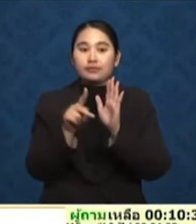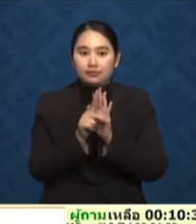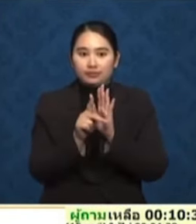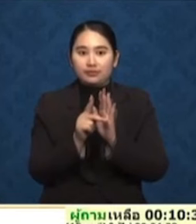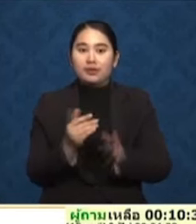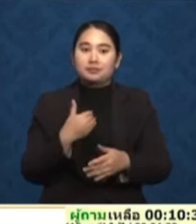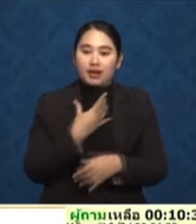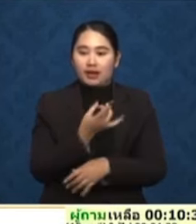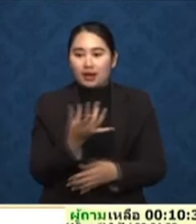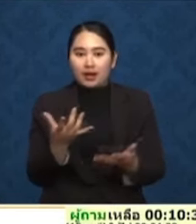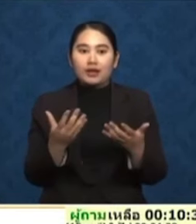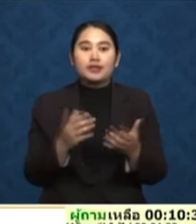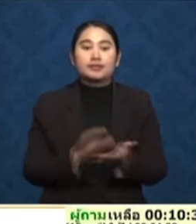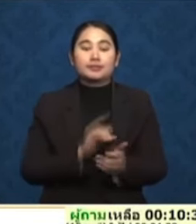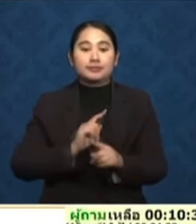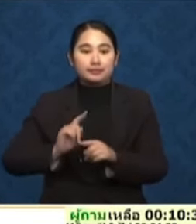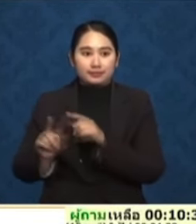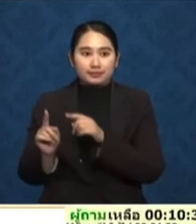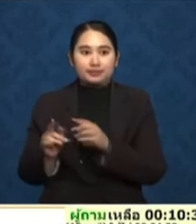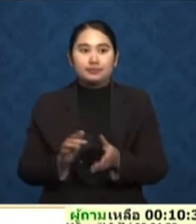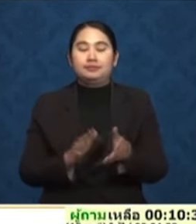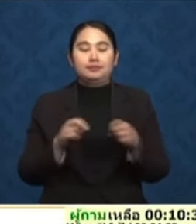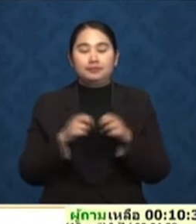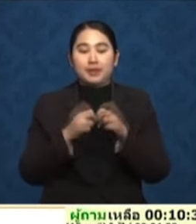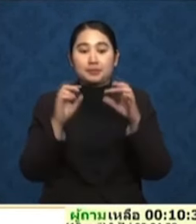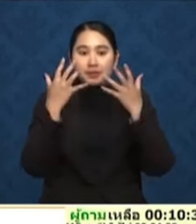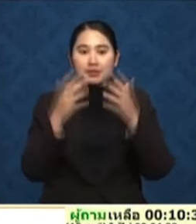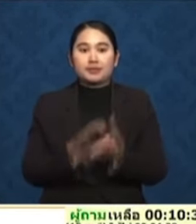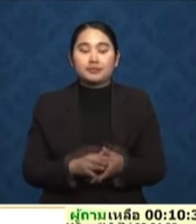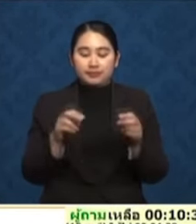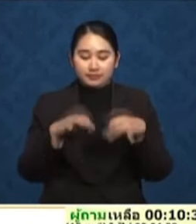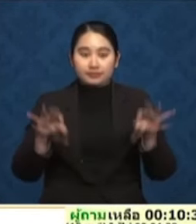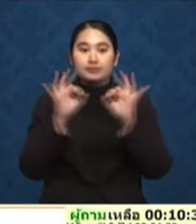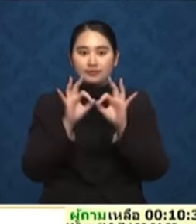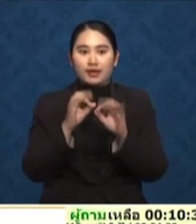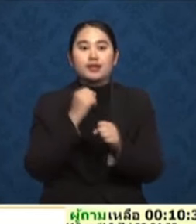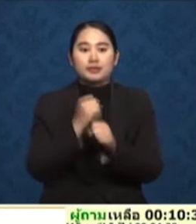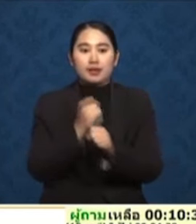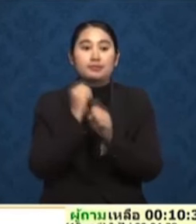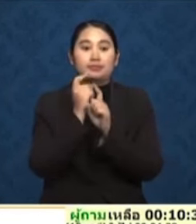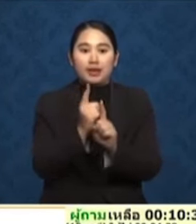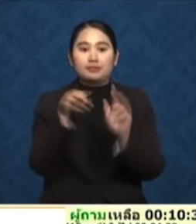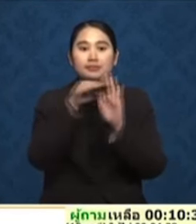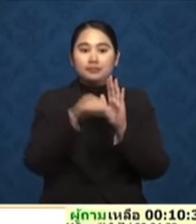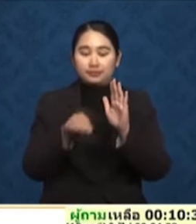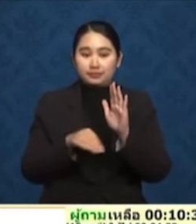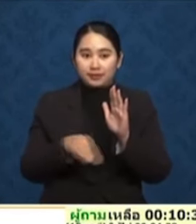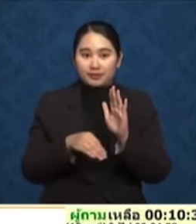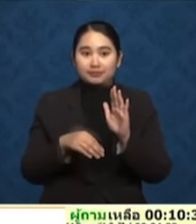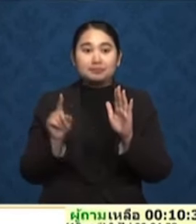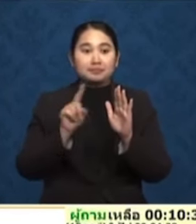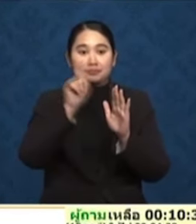นู้นตรงนี้บ้างเล็กๆน้อยๆเนี่ยผมคิดว่านั่นไม่เป็นประเด็นประเด็นสาระสำคัญคือเขาได้ดำเนินการตามกระบวนการยุติธรรมที่มีอยู่หรือเปล่